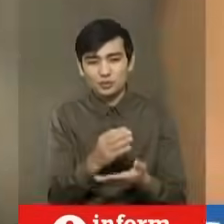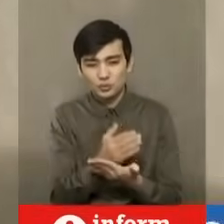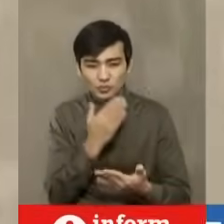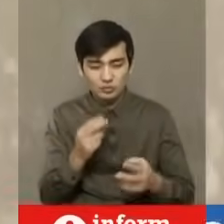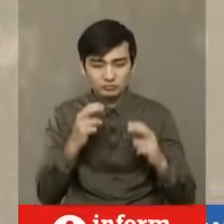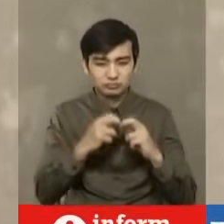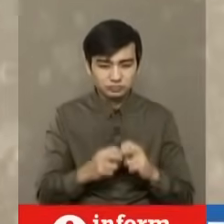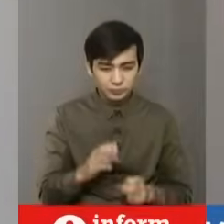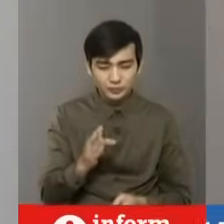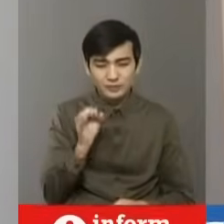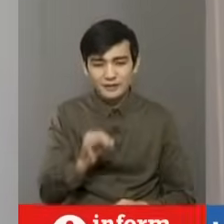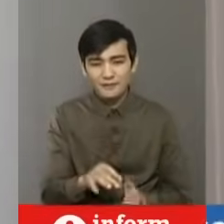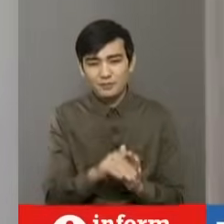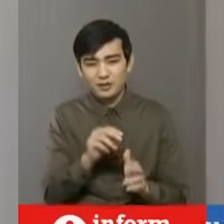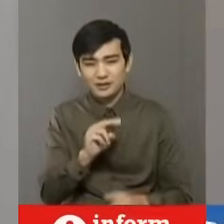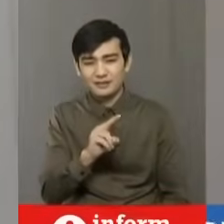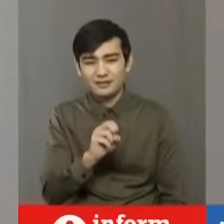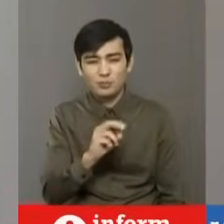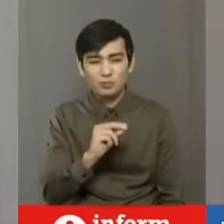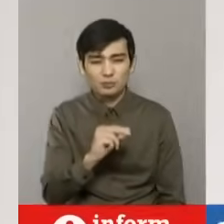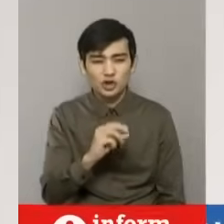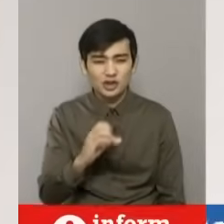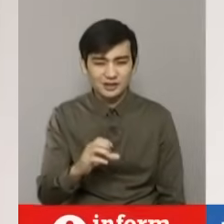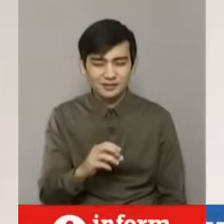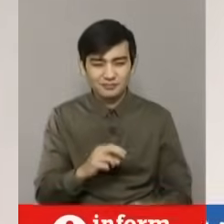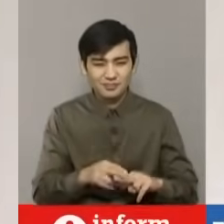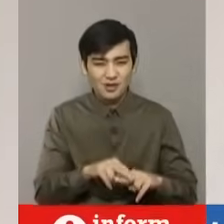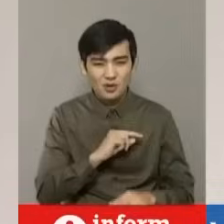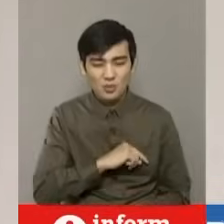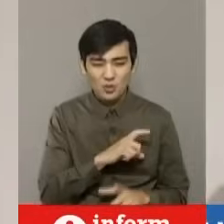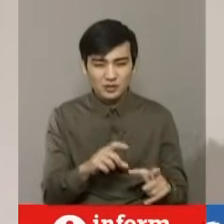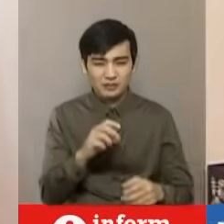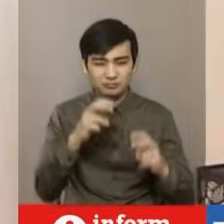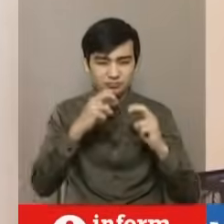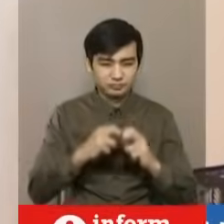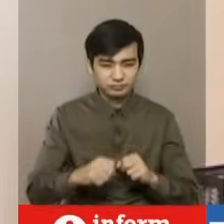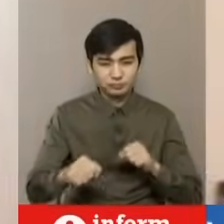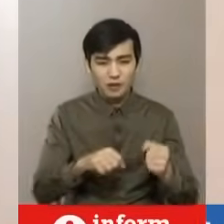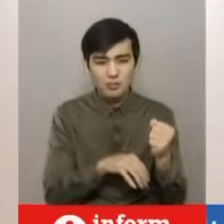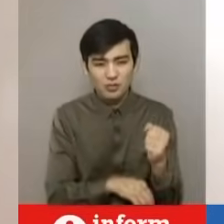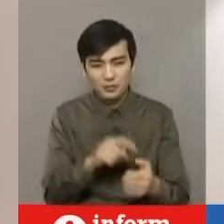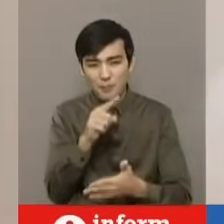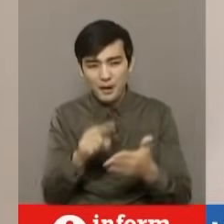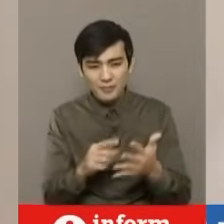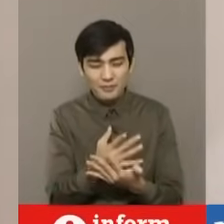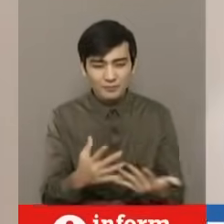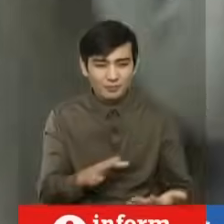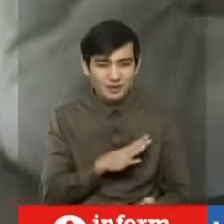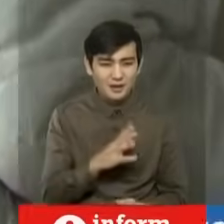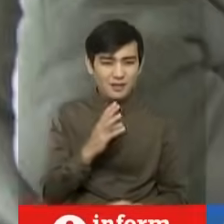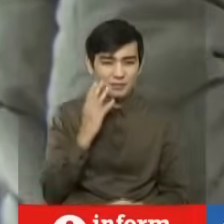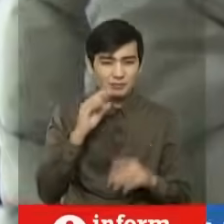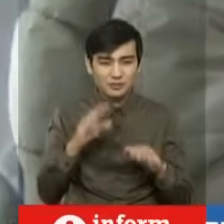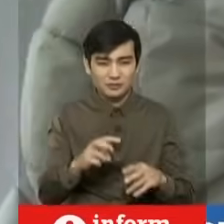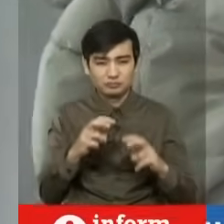там же сотрудники департамента пчс представят отчёт об обследовании зданий после землетрясения в Мегаполисе работает комиссия